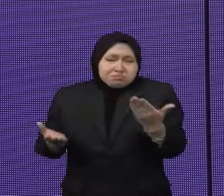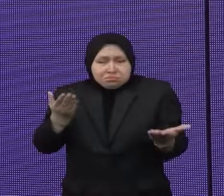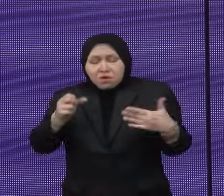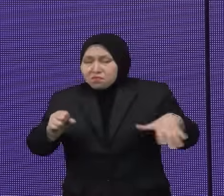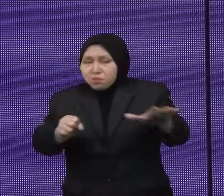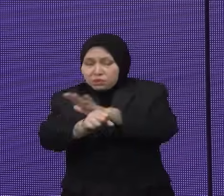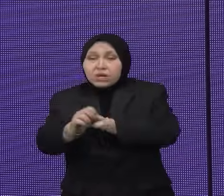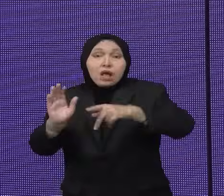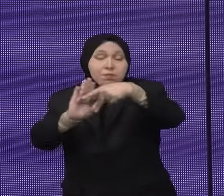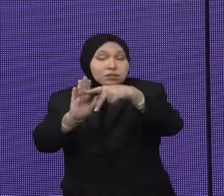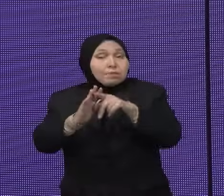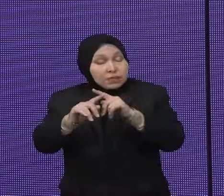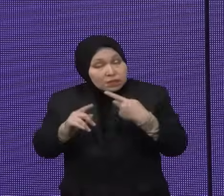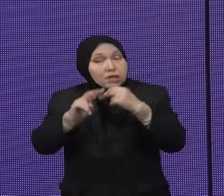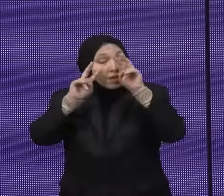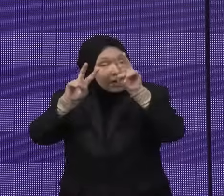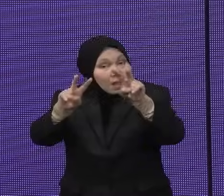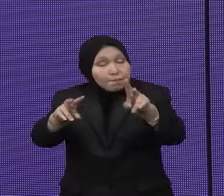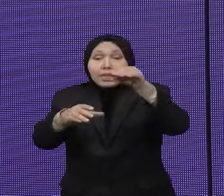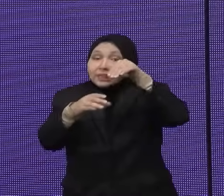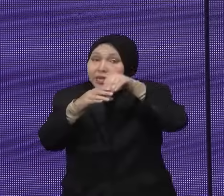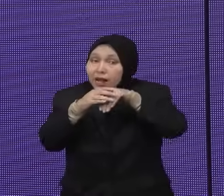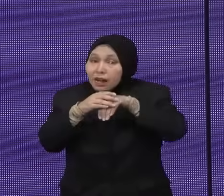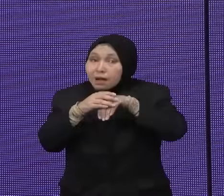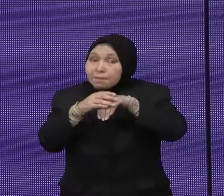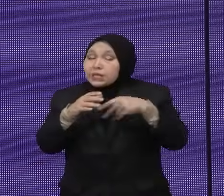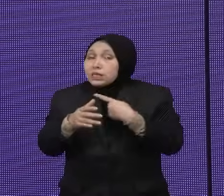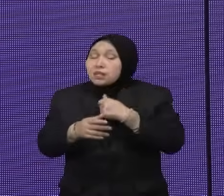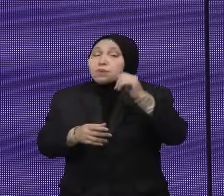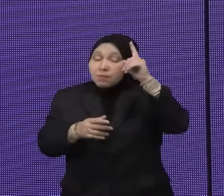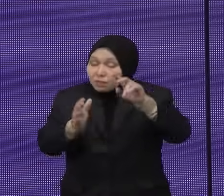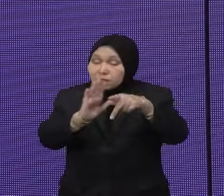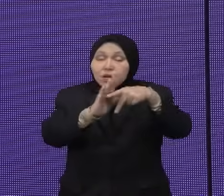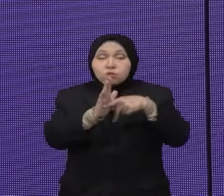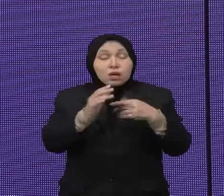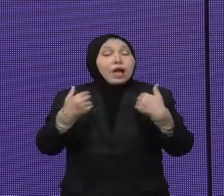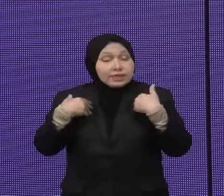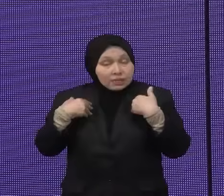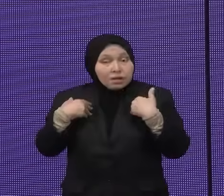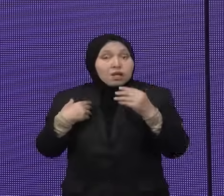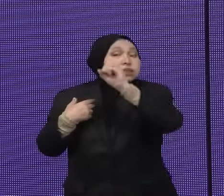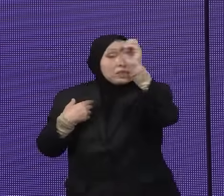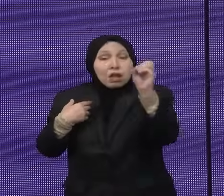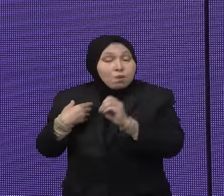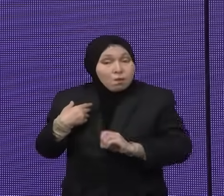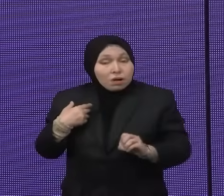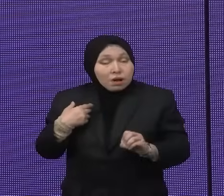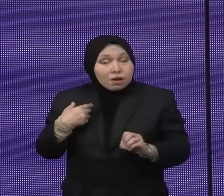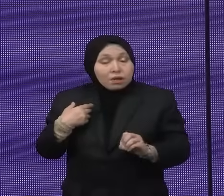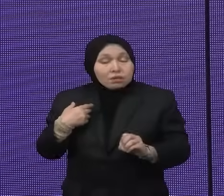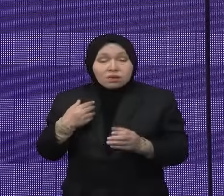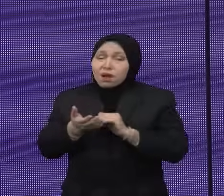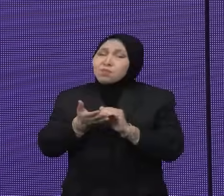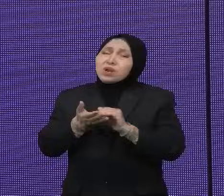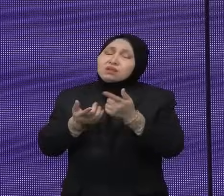dengan peraturan. Tetapi kita nampak bahawa dalam kita memahami peraturan ini ada tawaran